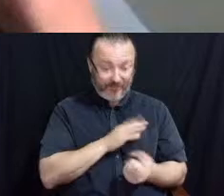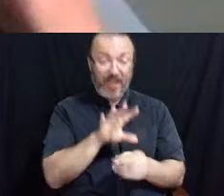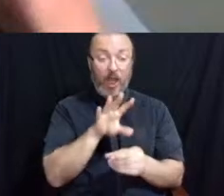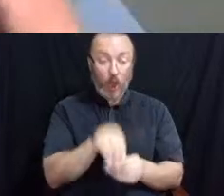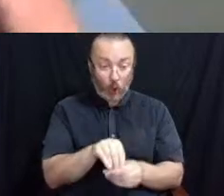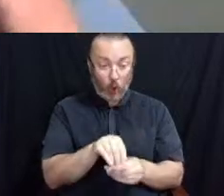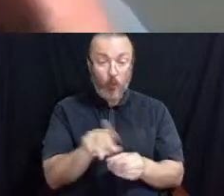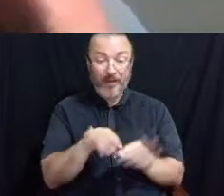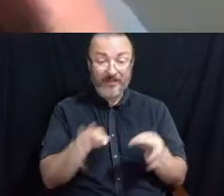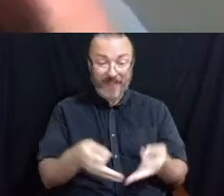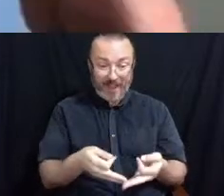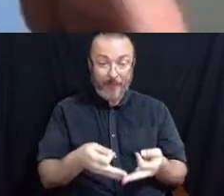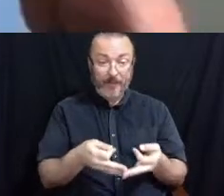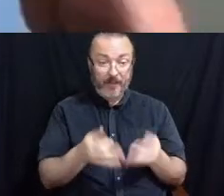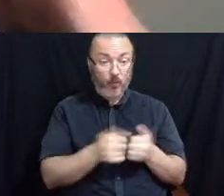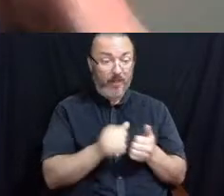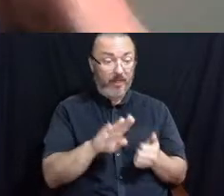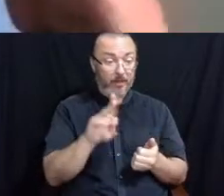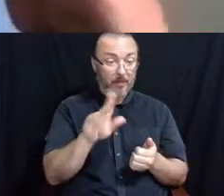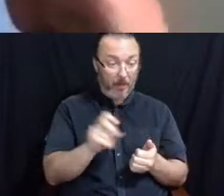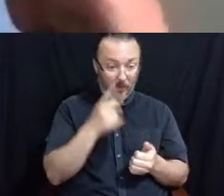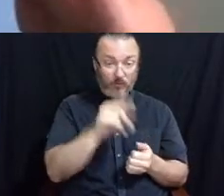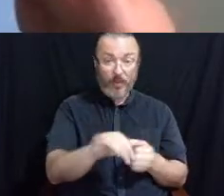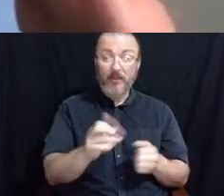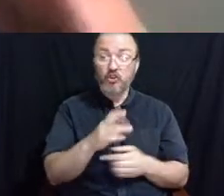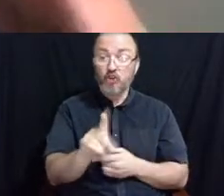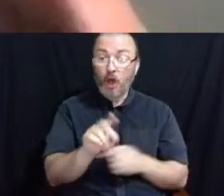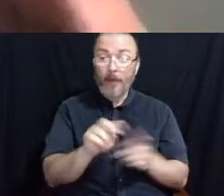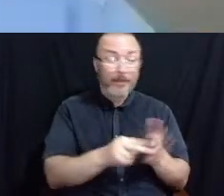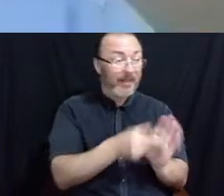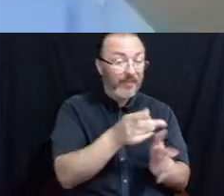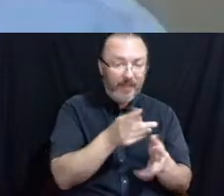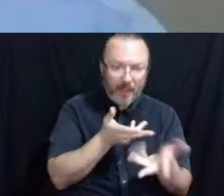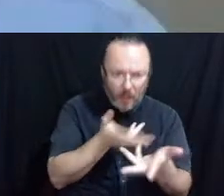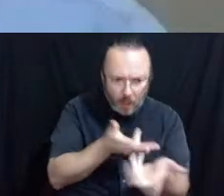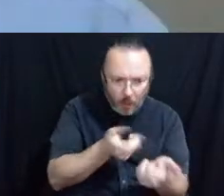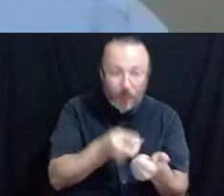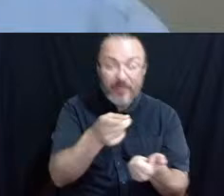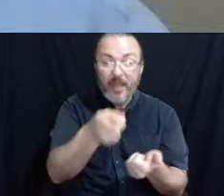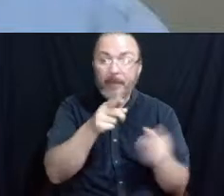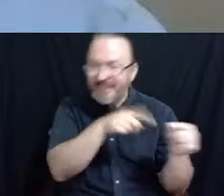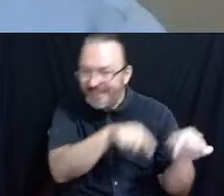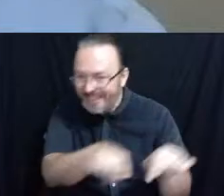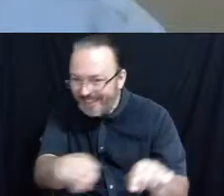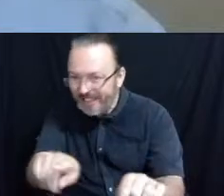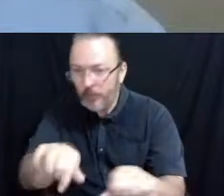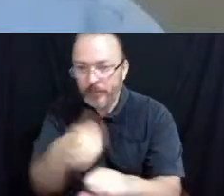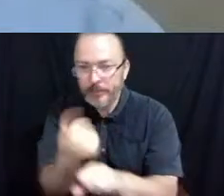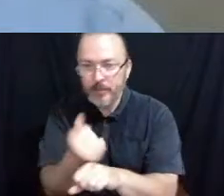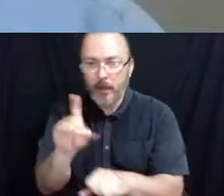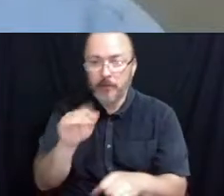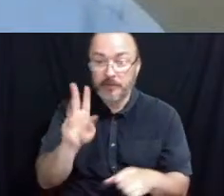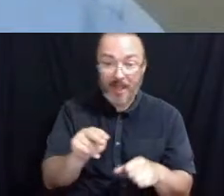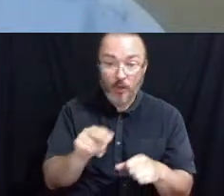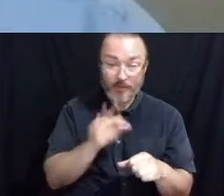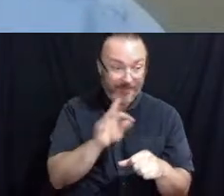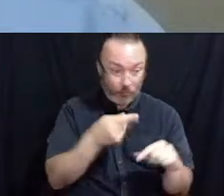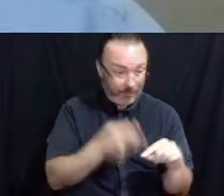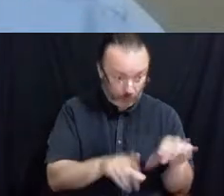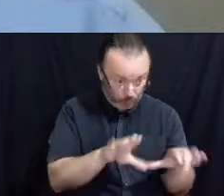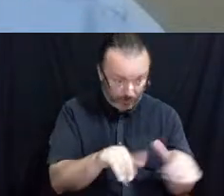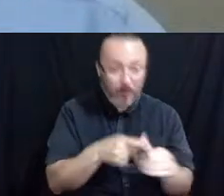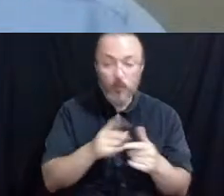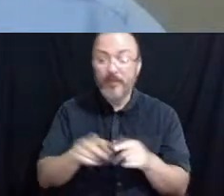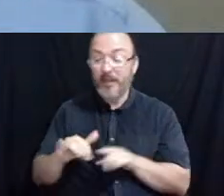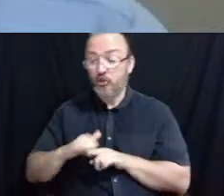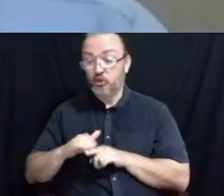d'autres familles dans cette bulle pour travailler avec différents enfants, notamment pendant les périodes de confinement. On en a formé